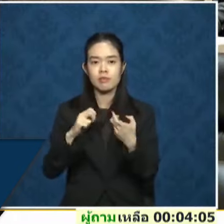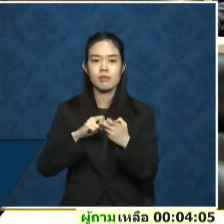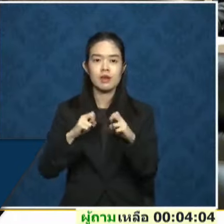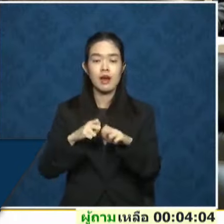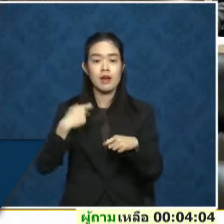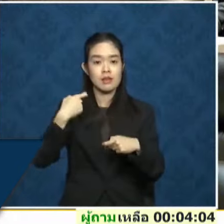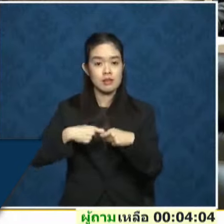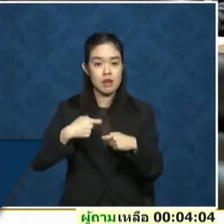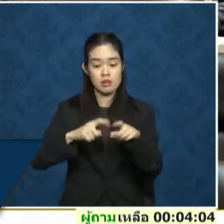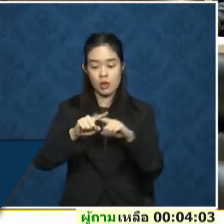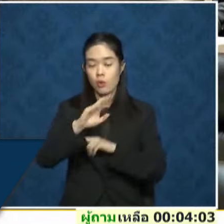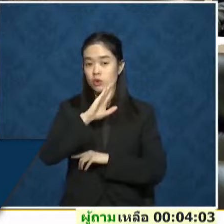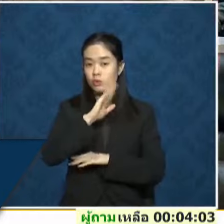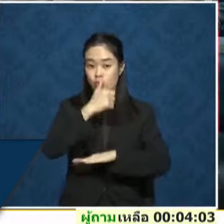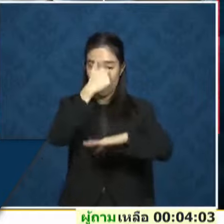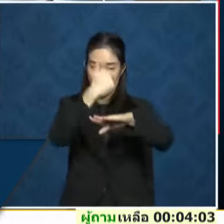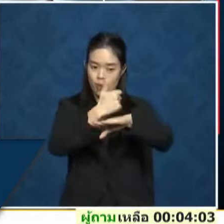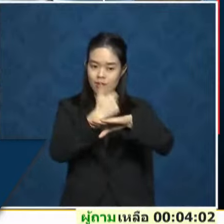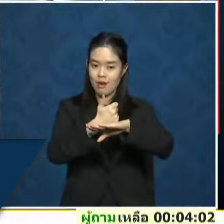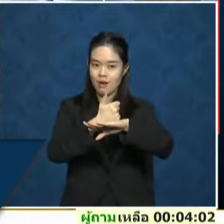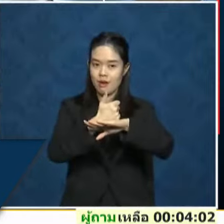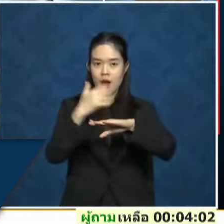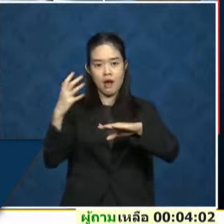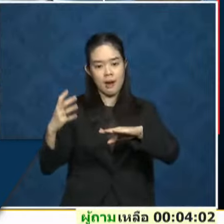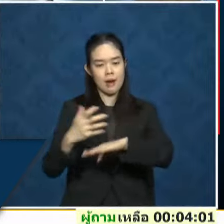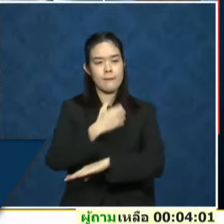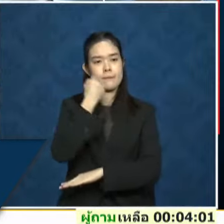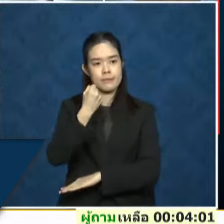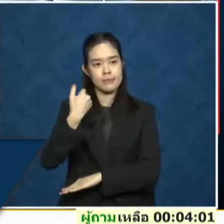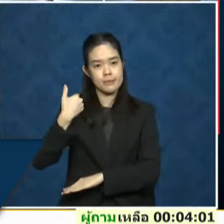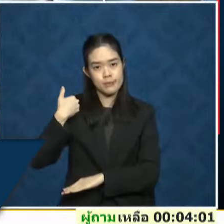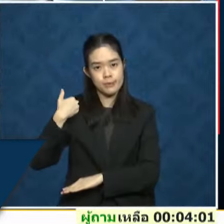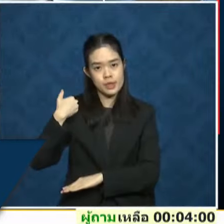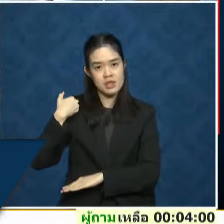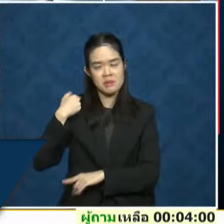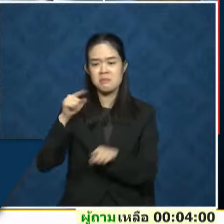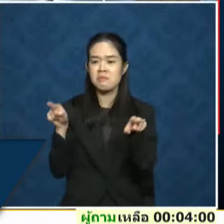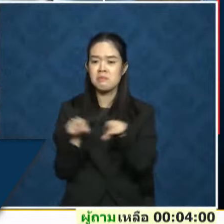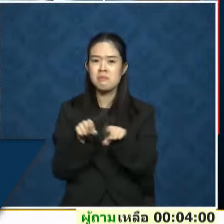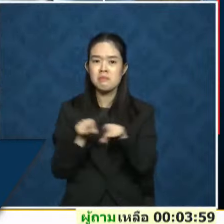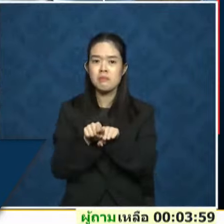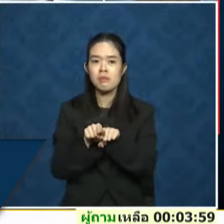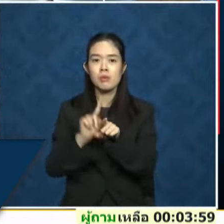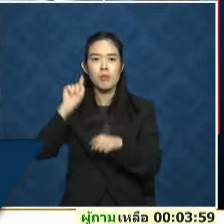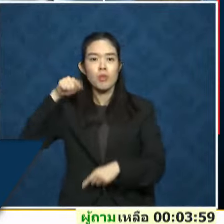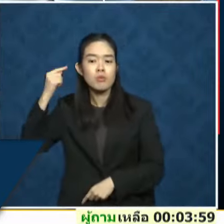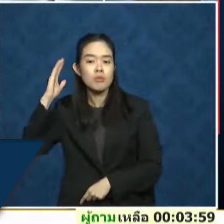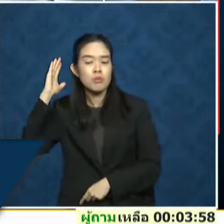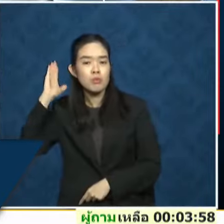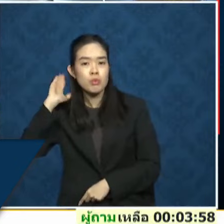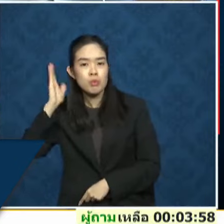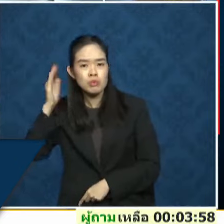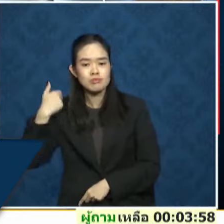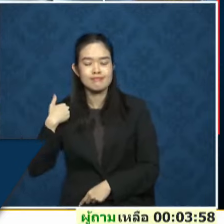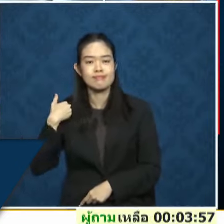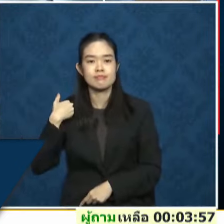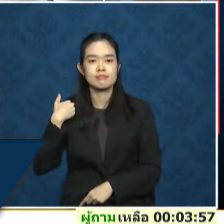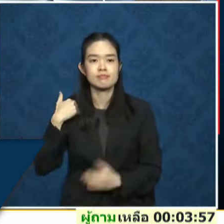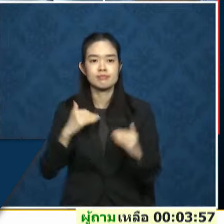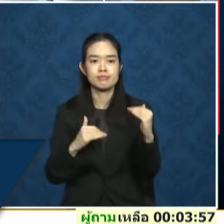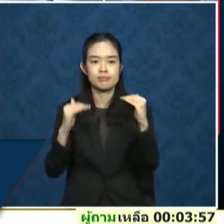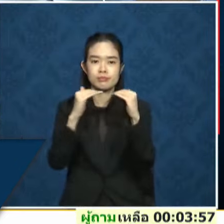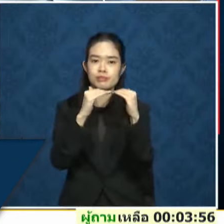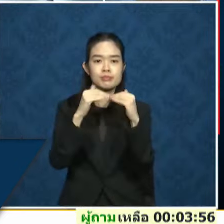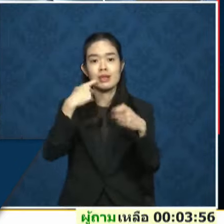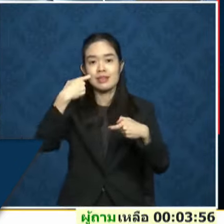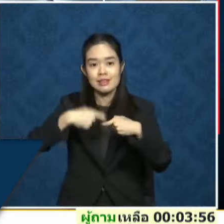และการที่ผอ.โรงเรียนที่มีอำนาจเหนือกว่าทำการคุกคามทางเพศเช่นนี้ทำให้นักเรียนไม่กล้าแจ้งความและดิฉัน